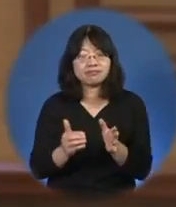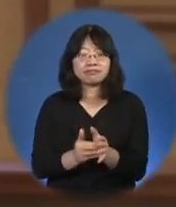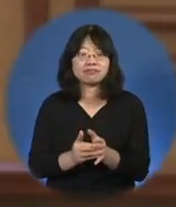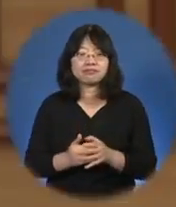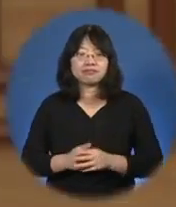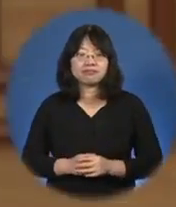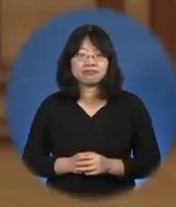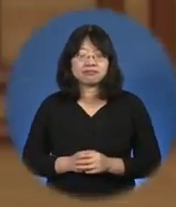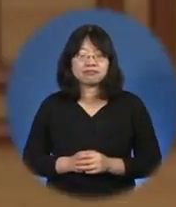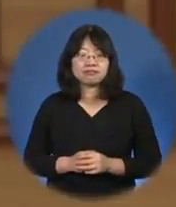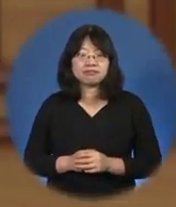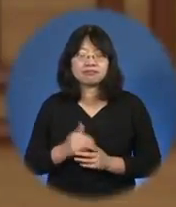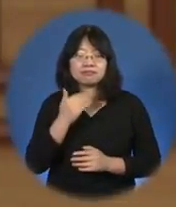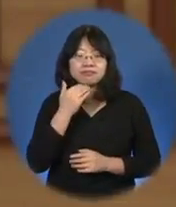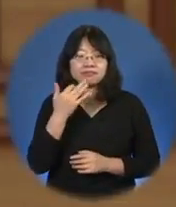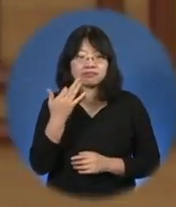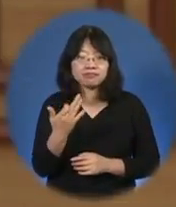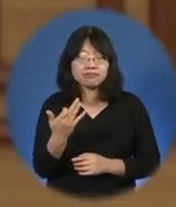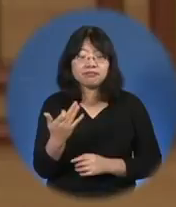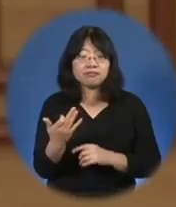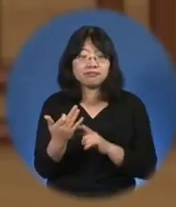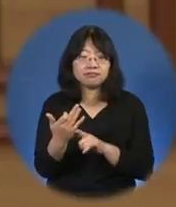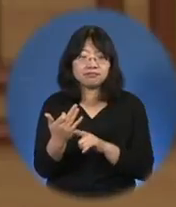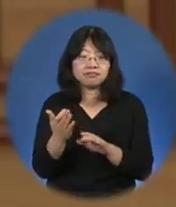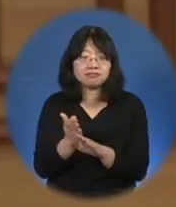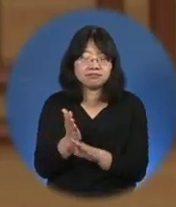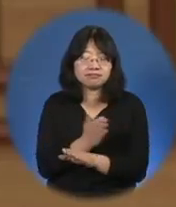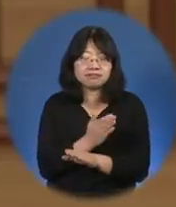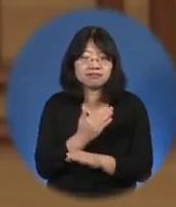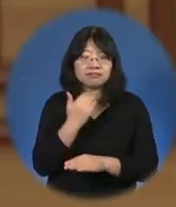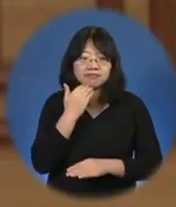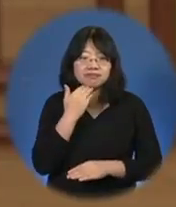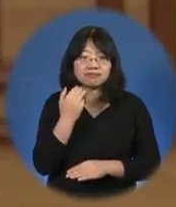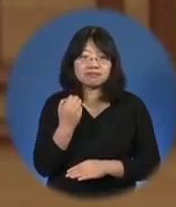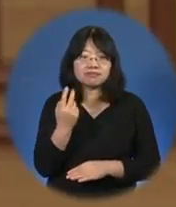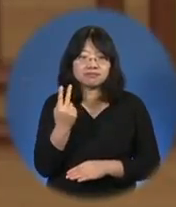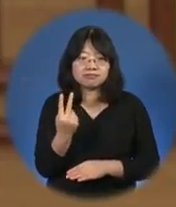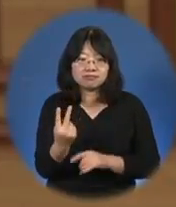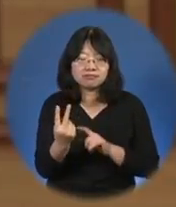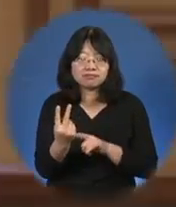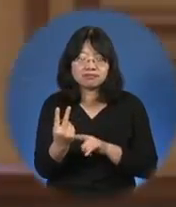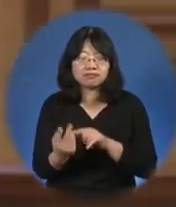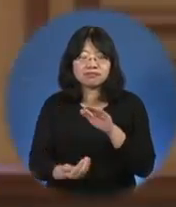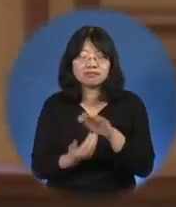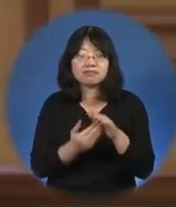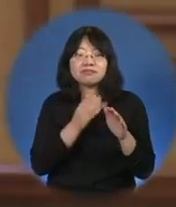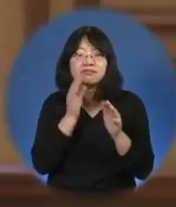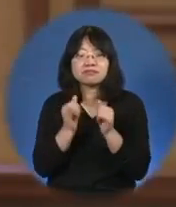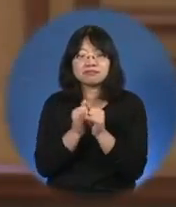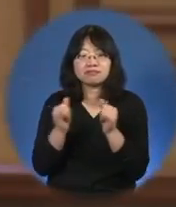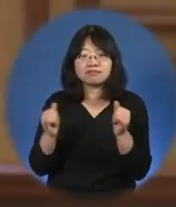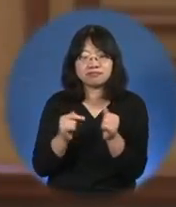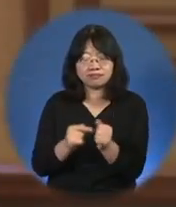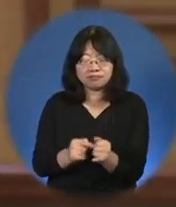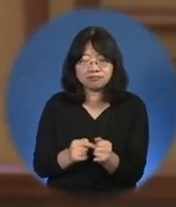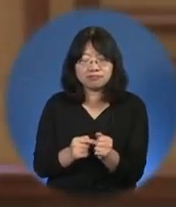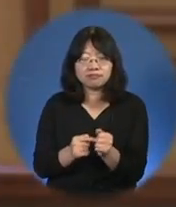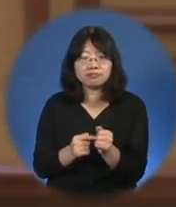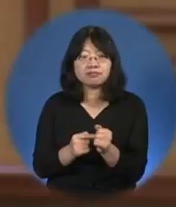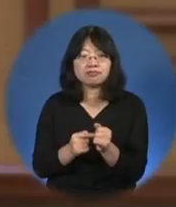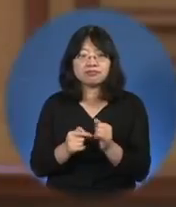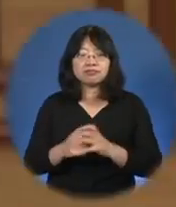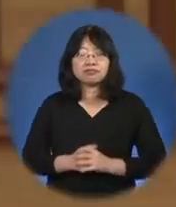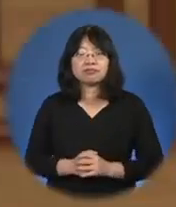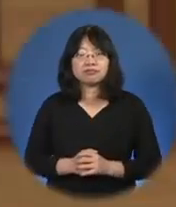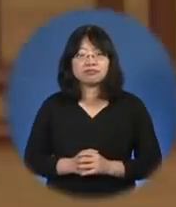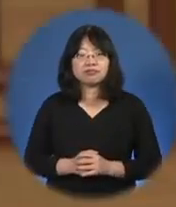사실은 19세 분부터 82세 최고령자. 82세? 그렇습니다. 예, 예.